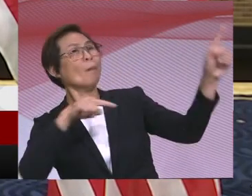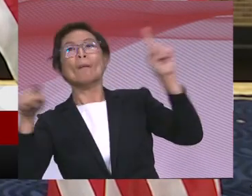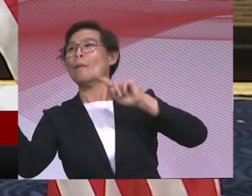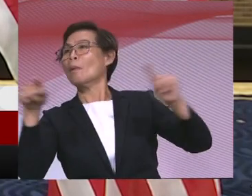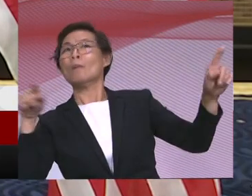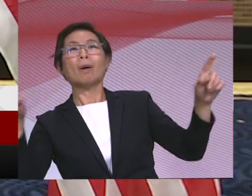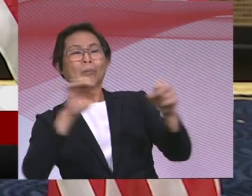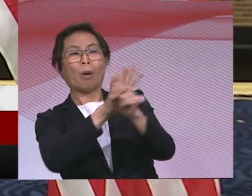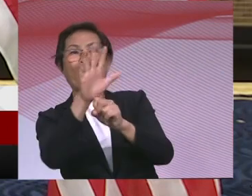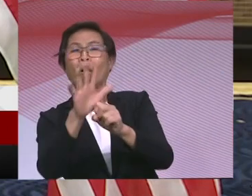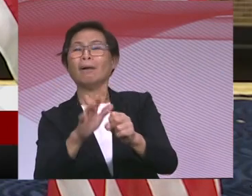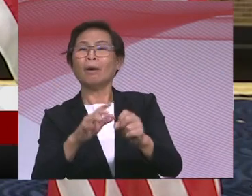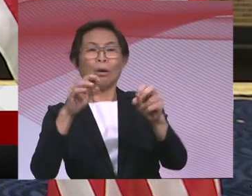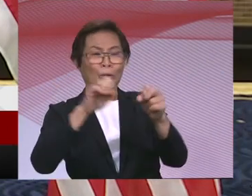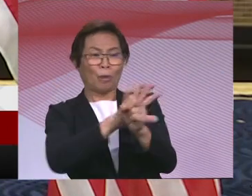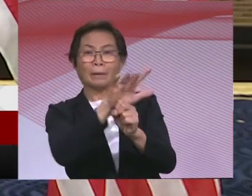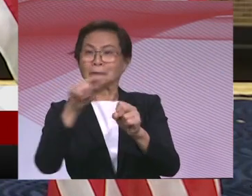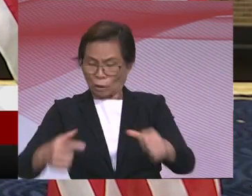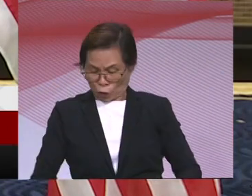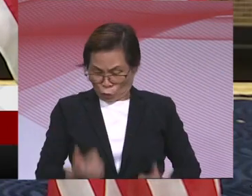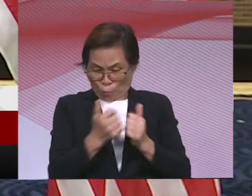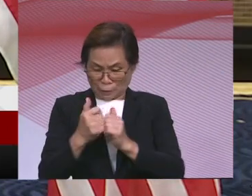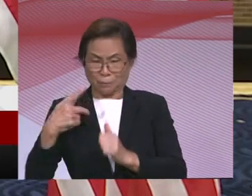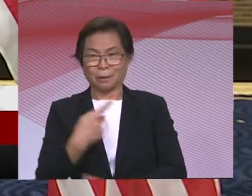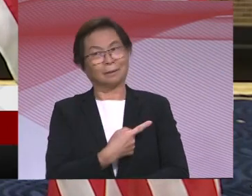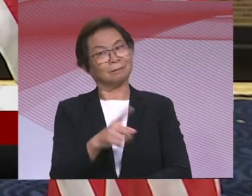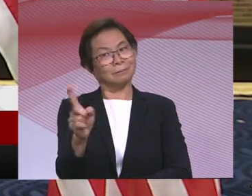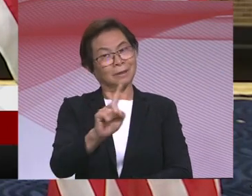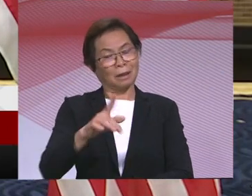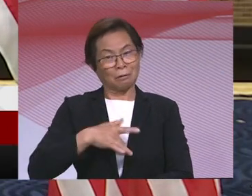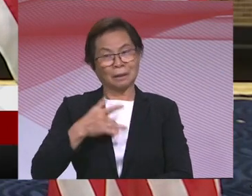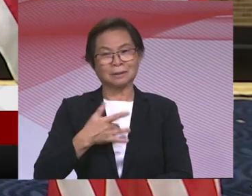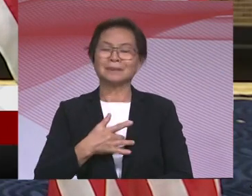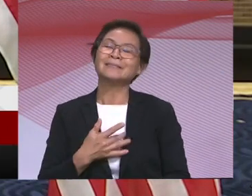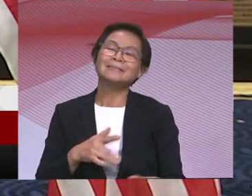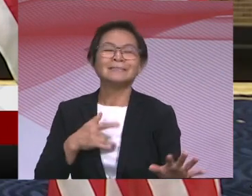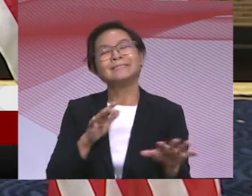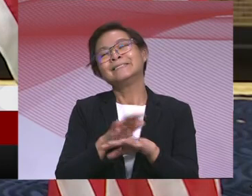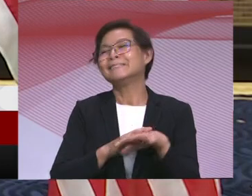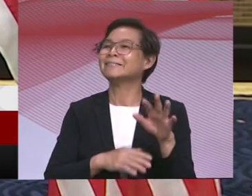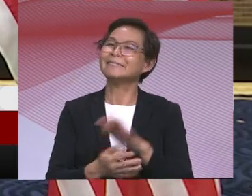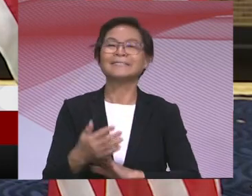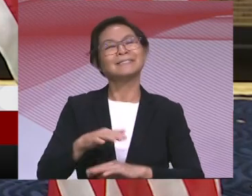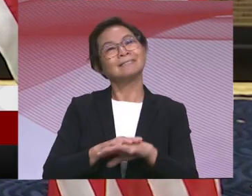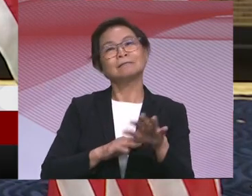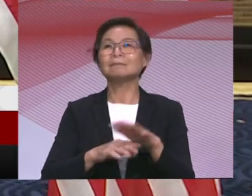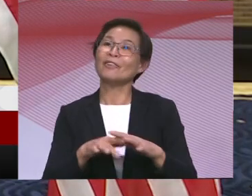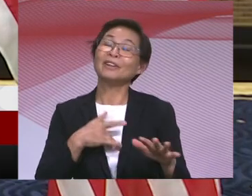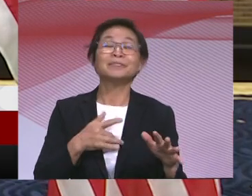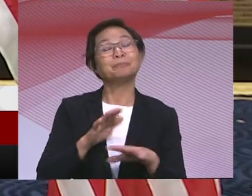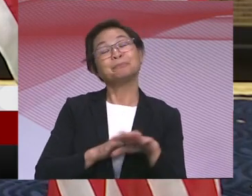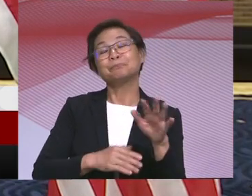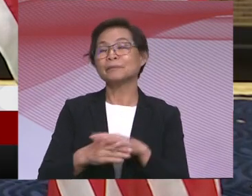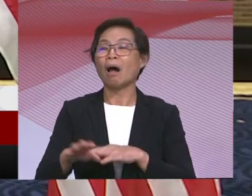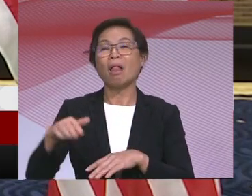baris this kami hidup bersama kita berdua Hai Jadi janganlah kita bahas setelah lu selesai nah kayaknya